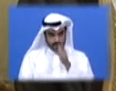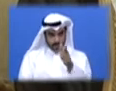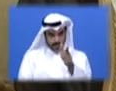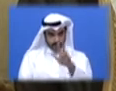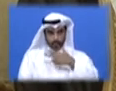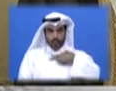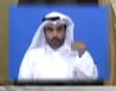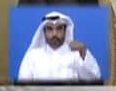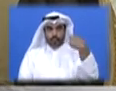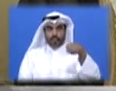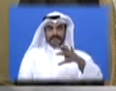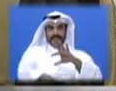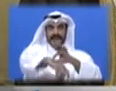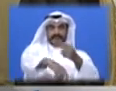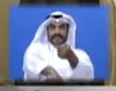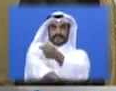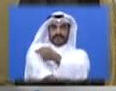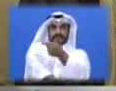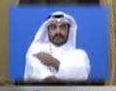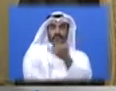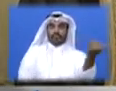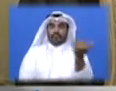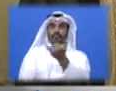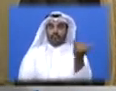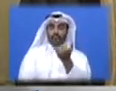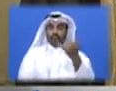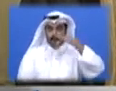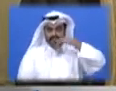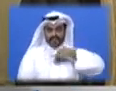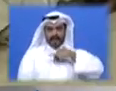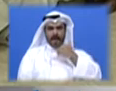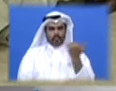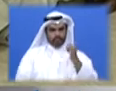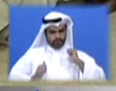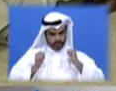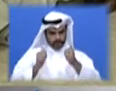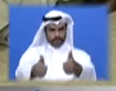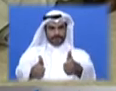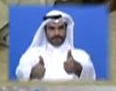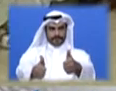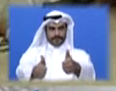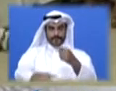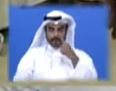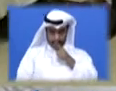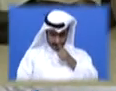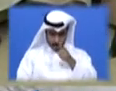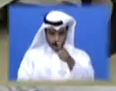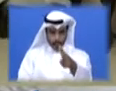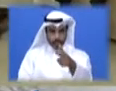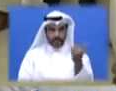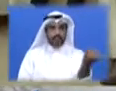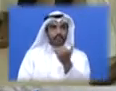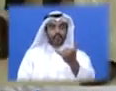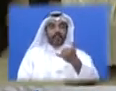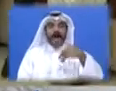الأطباء هم الضمائر الحقيقية الحية في القطاع الصحي، وإن أحيت هذه